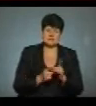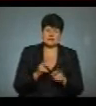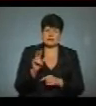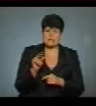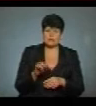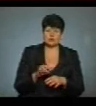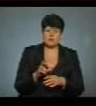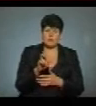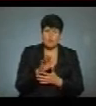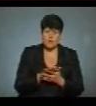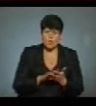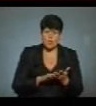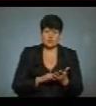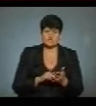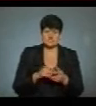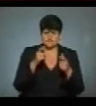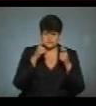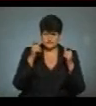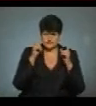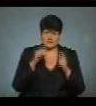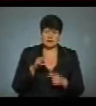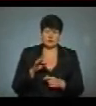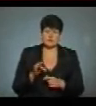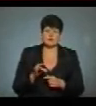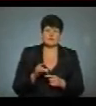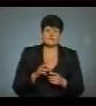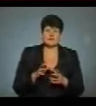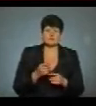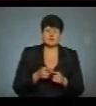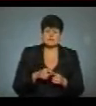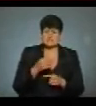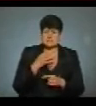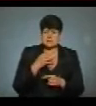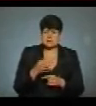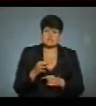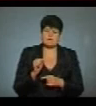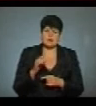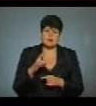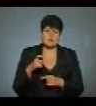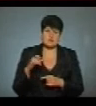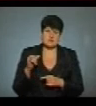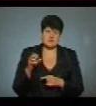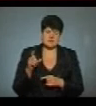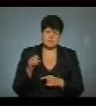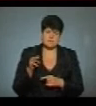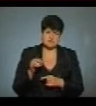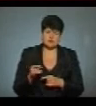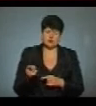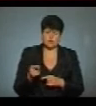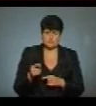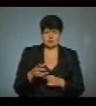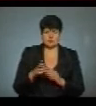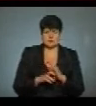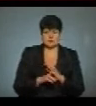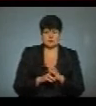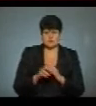дату прощі реліквії тернового вінка Ісуса Христа. Про це повідомив архієпископ і митрополит Тернопільсько-Зборівський Української